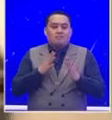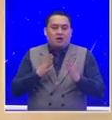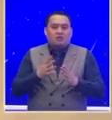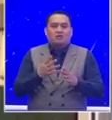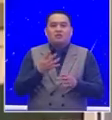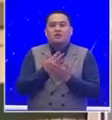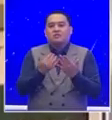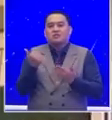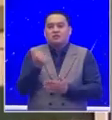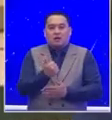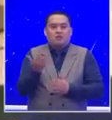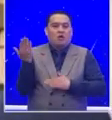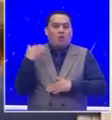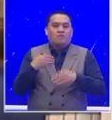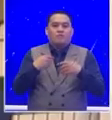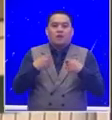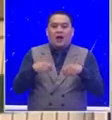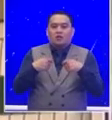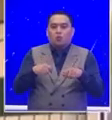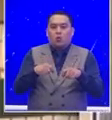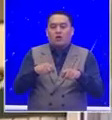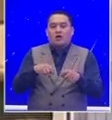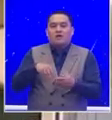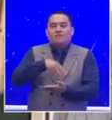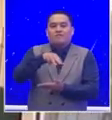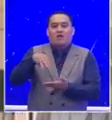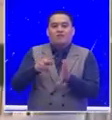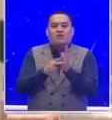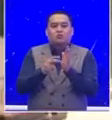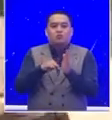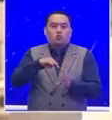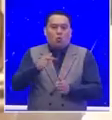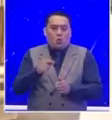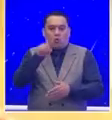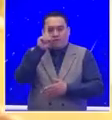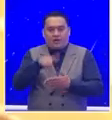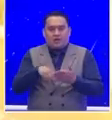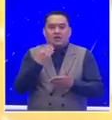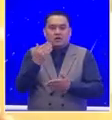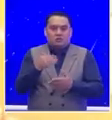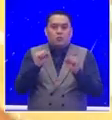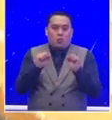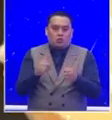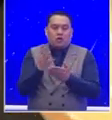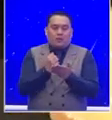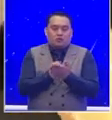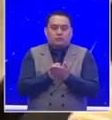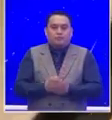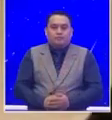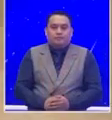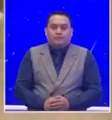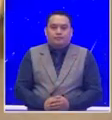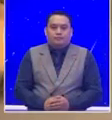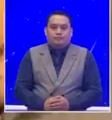назад. Теперь ежедневный выпуск кексов превышает 800 штук. Пекарь уверяет, что его изделия тоже можно запасать впрок.